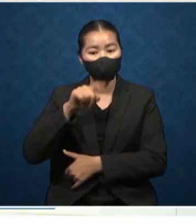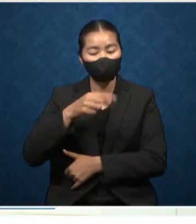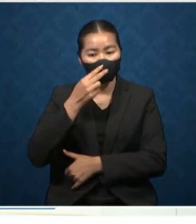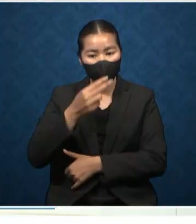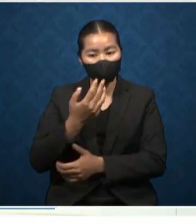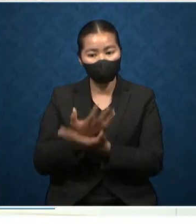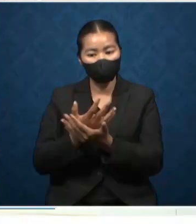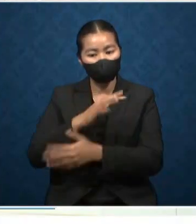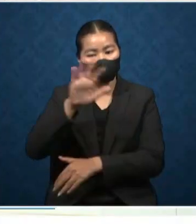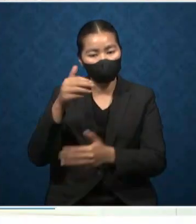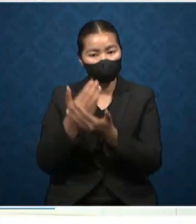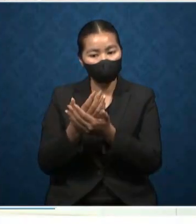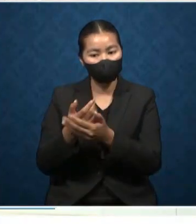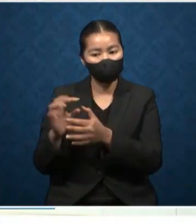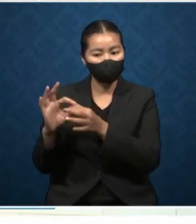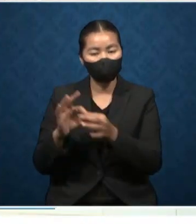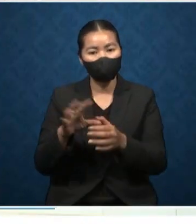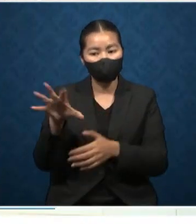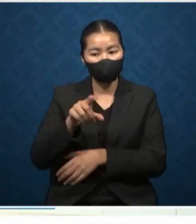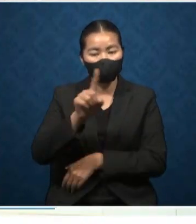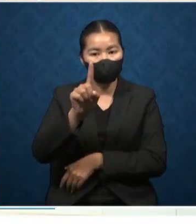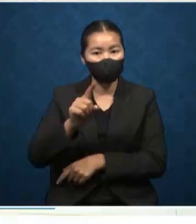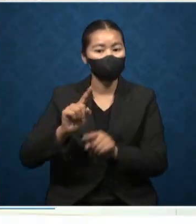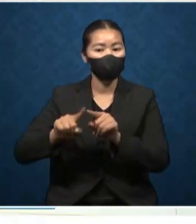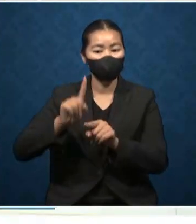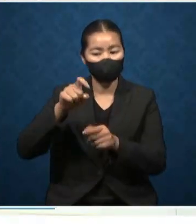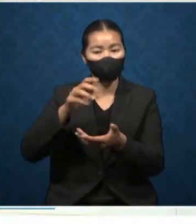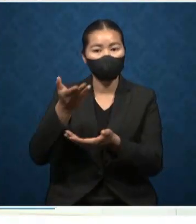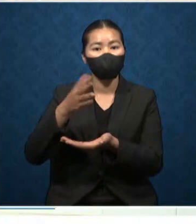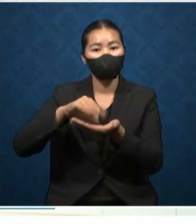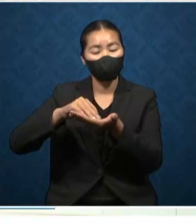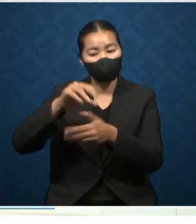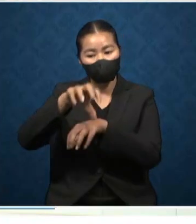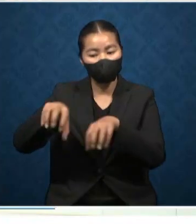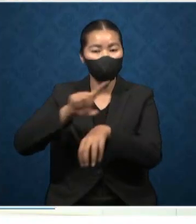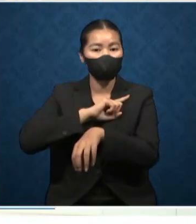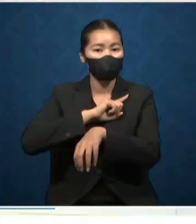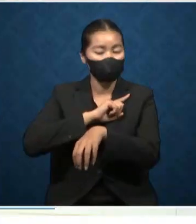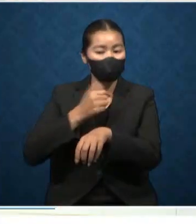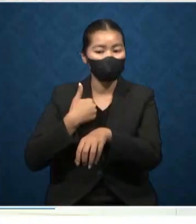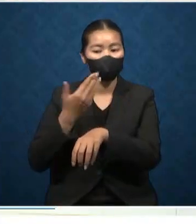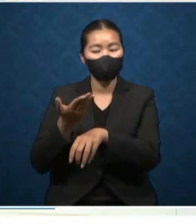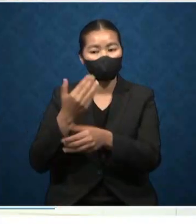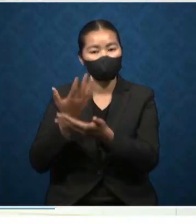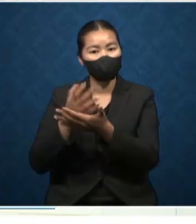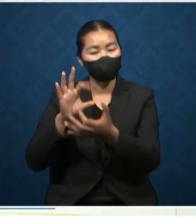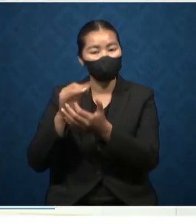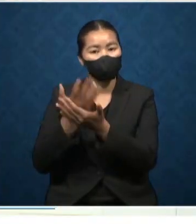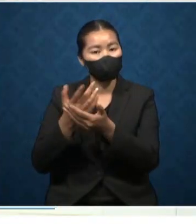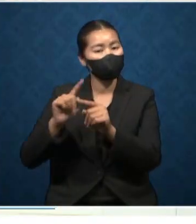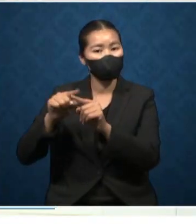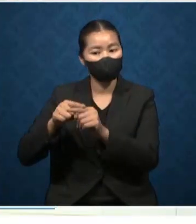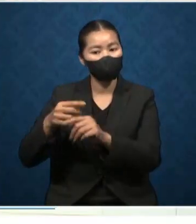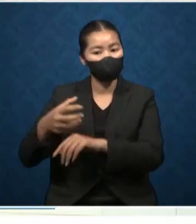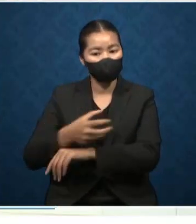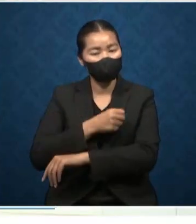เงินทั้งหมดนะครับ รวมทั้งต้ขอข้อมูลจากหนวยงานที่เกี่ห้องมาใช้ประกอบในการยึดอัญาทธรสนต่อไปผม